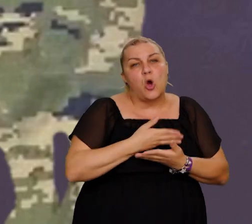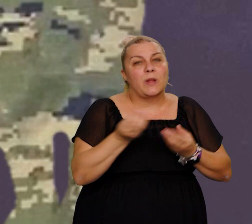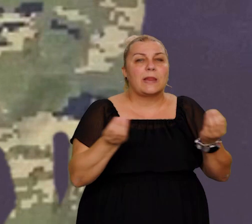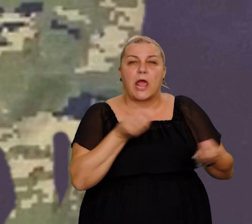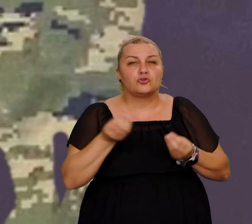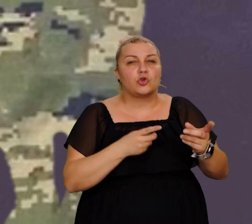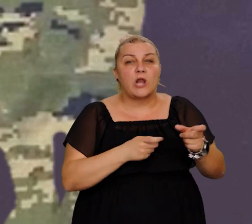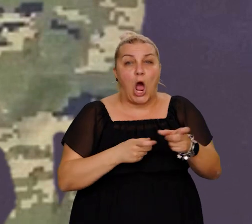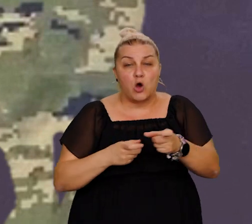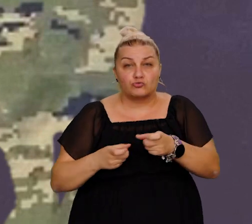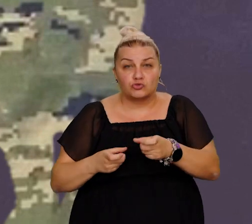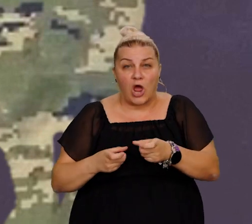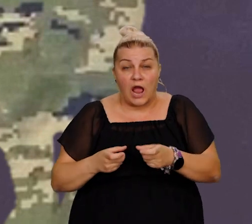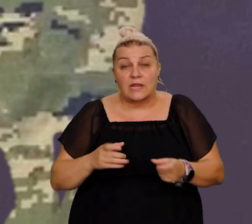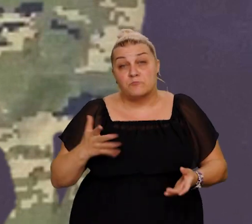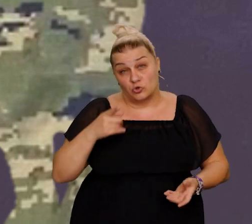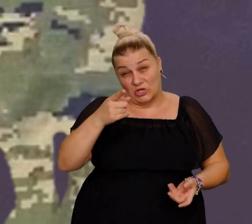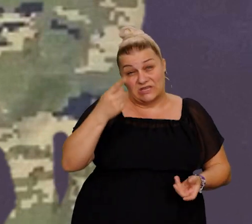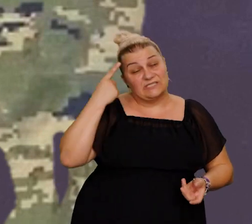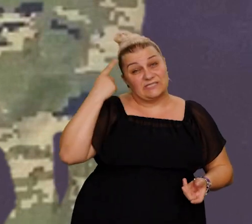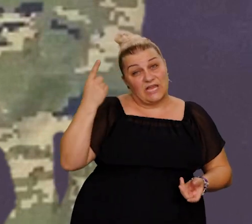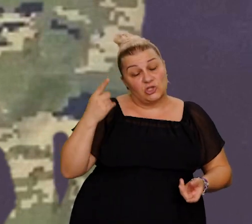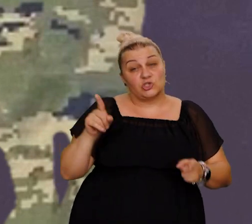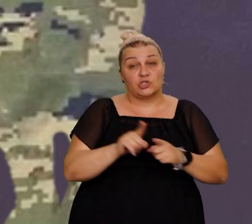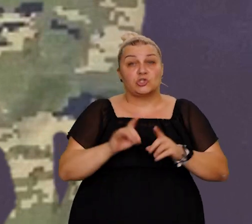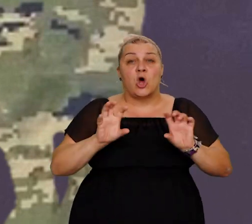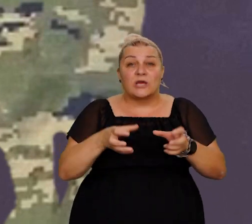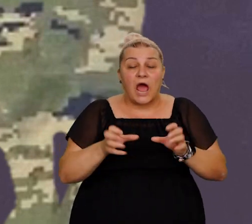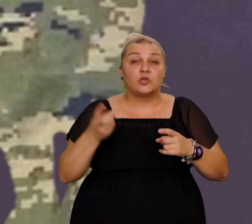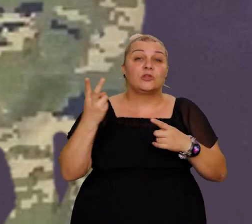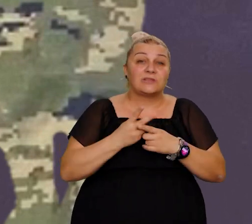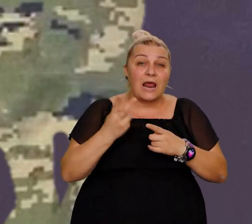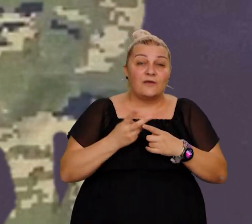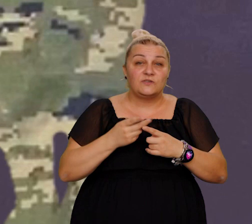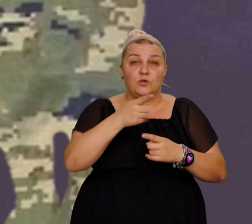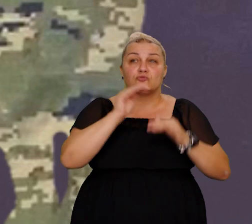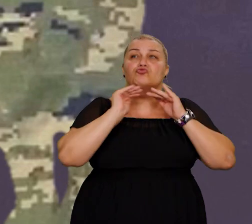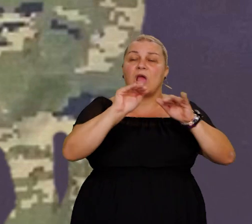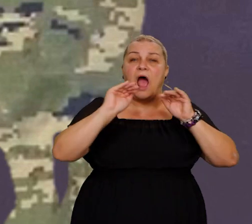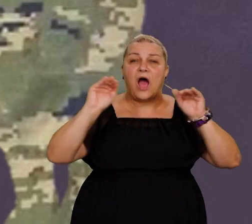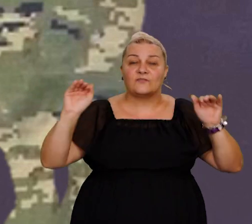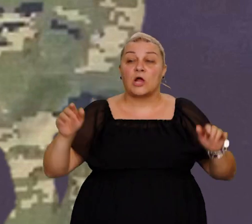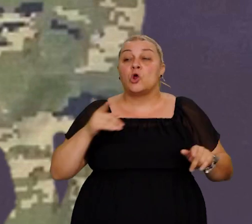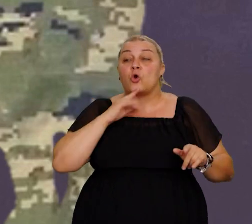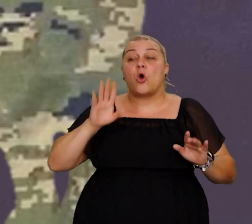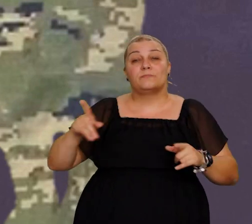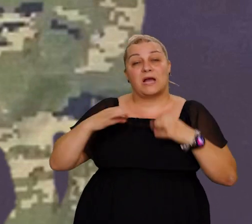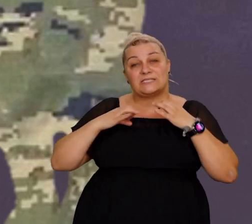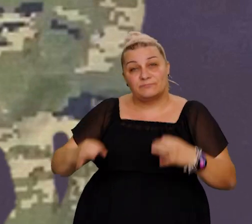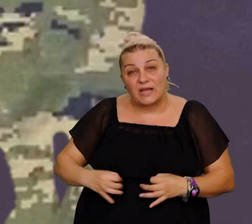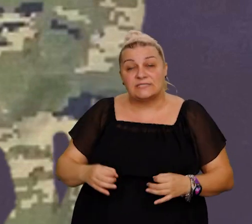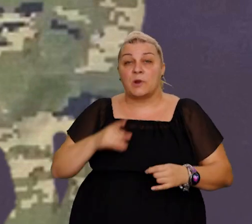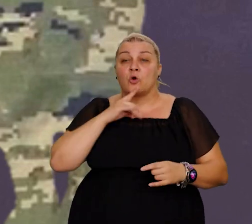naoružanja i ako se sjećaš na radiju i na televiziji bilo više poziva, apela da se ljudi koji su u specijalnosti,